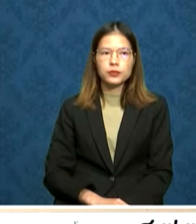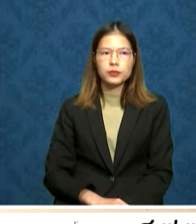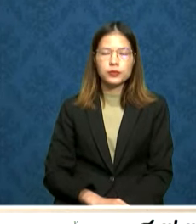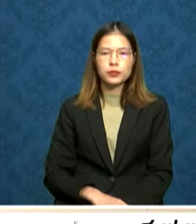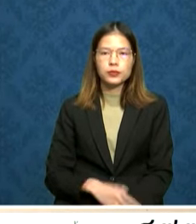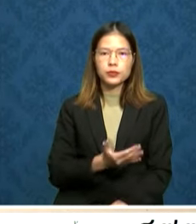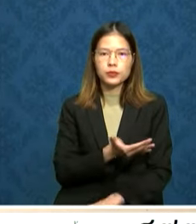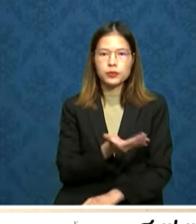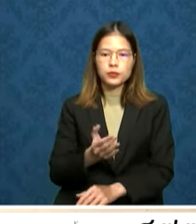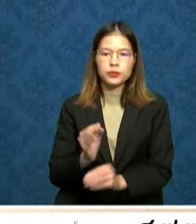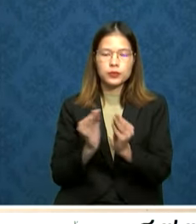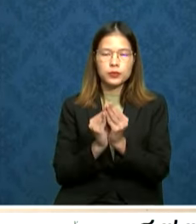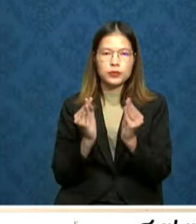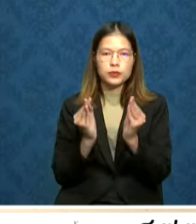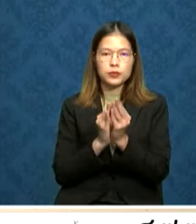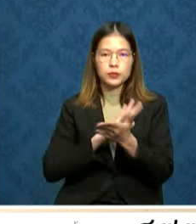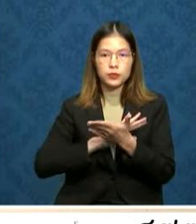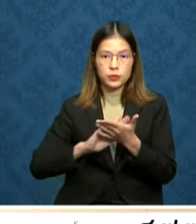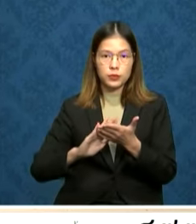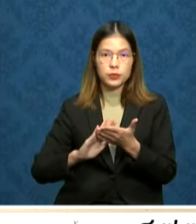ทกท่านลงขาแดเรีบรอยแลนะครับ